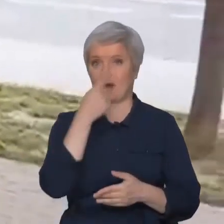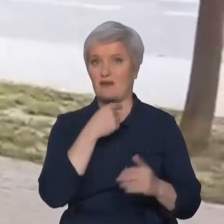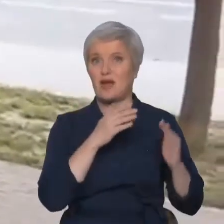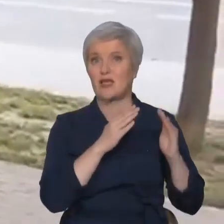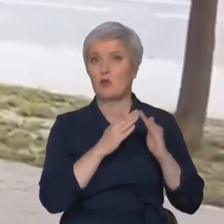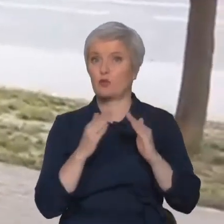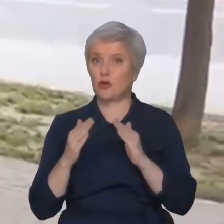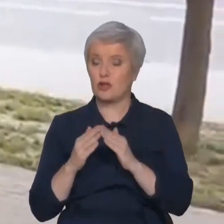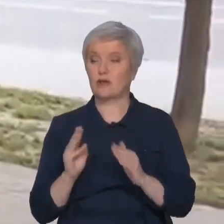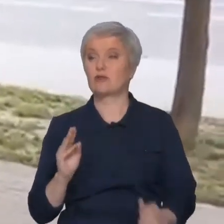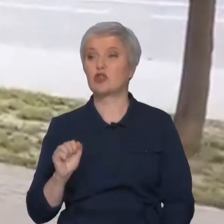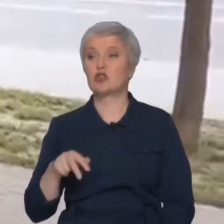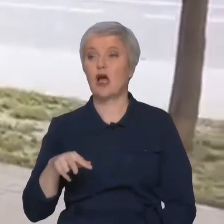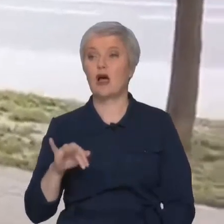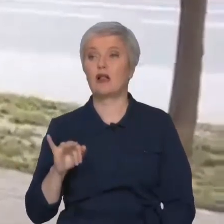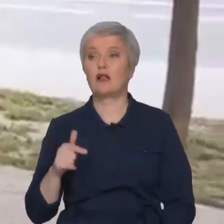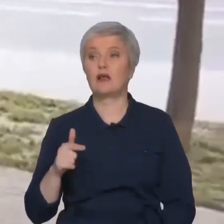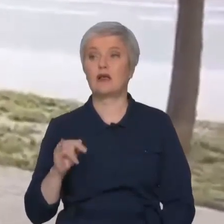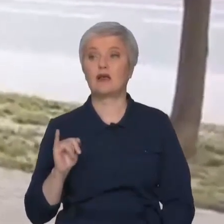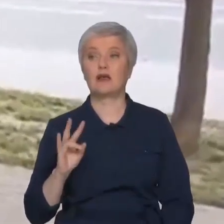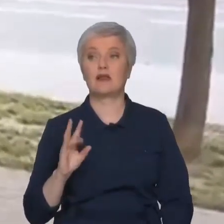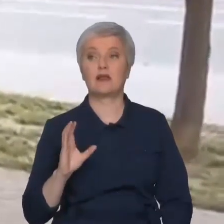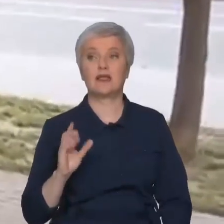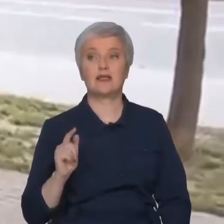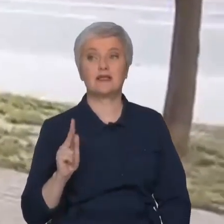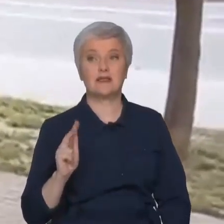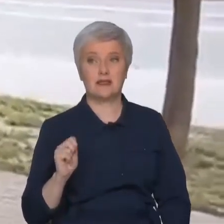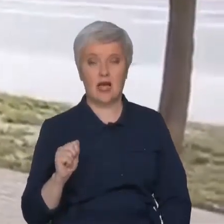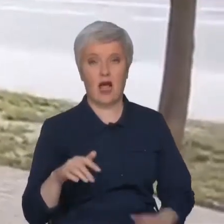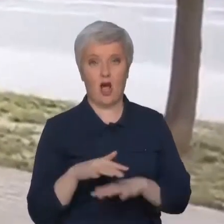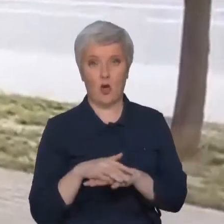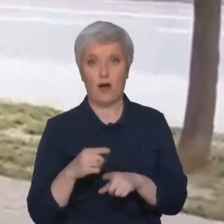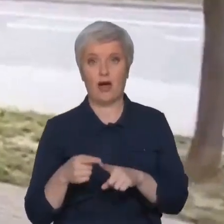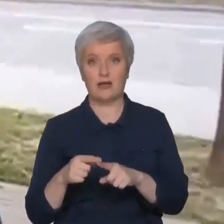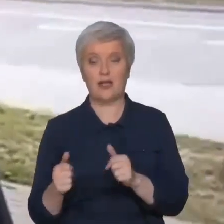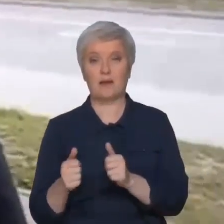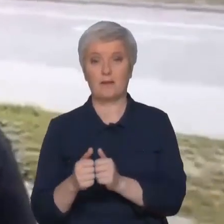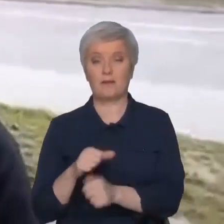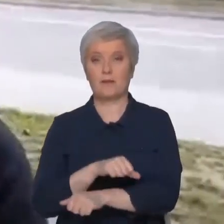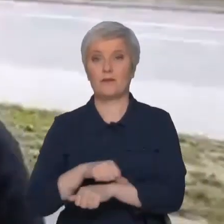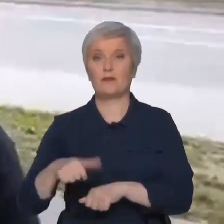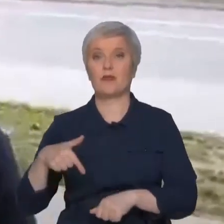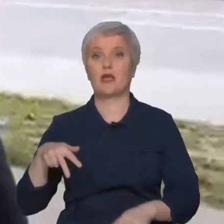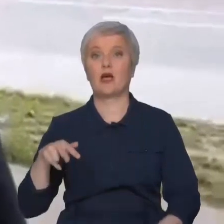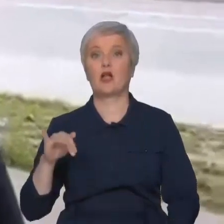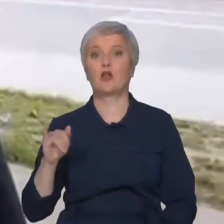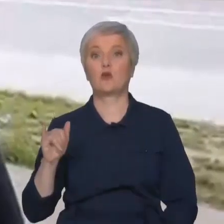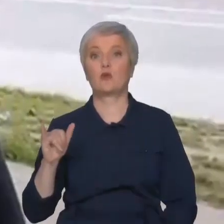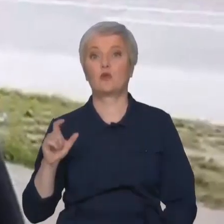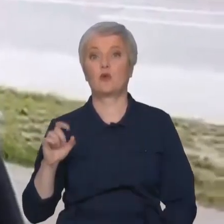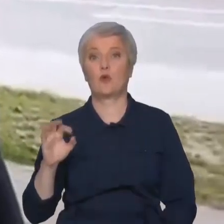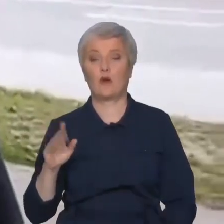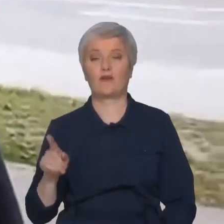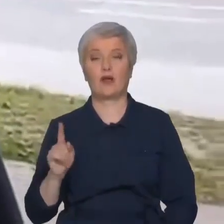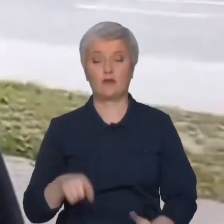Що стосується Шалигінської громади, то це прикордонна громада поруч із Глуховом. І там